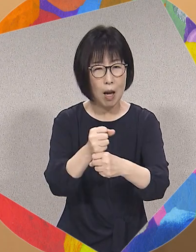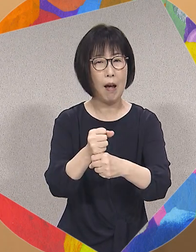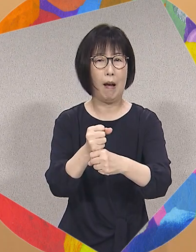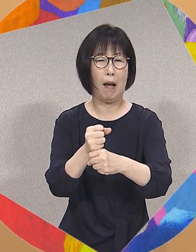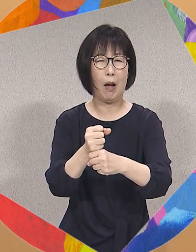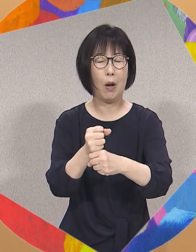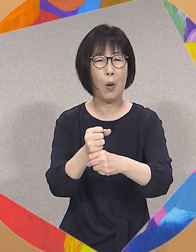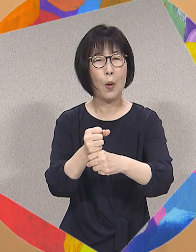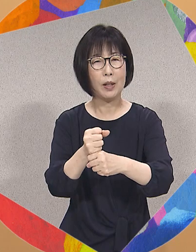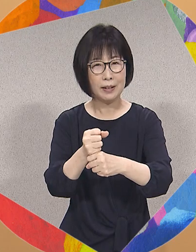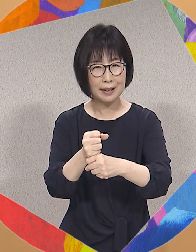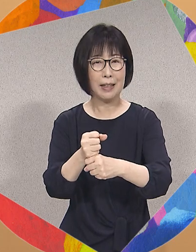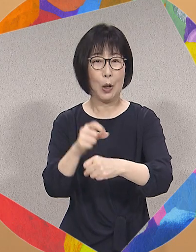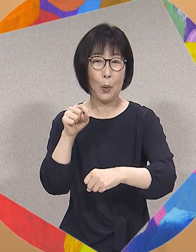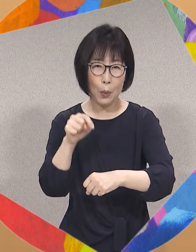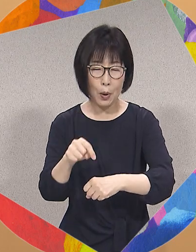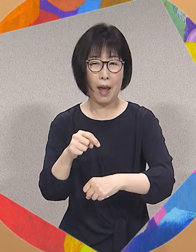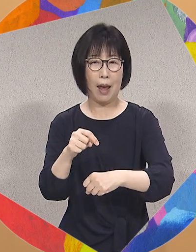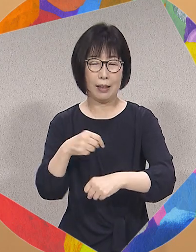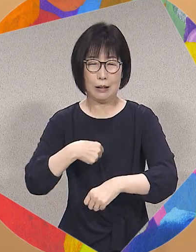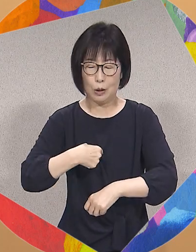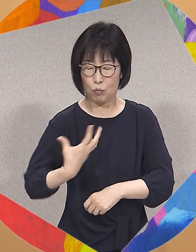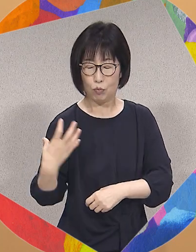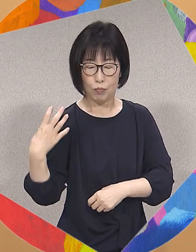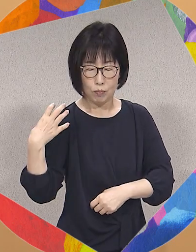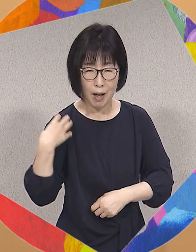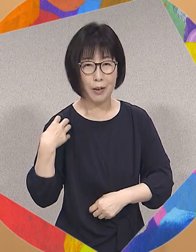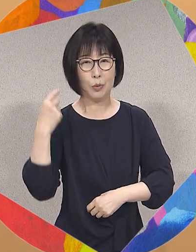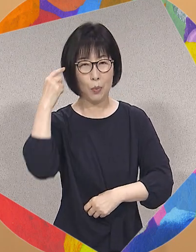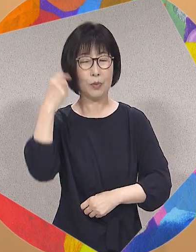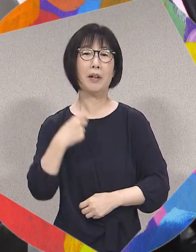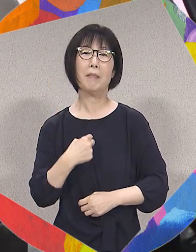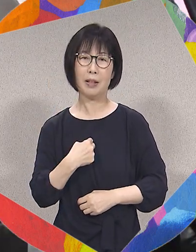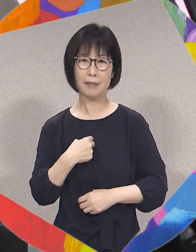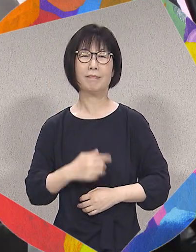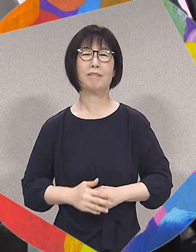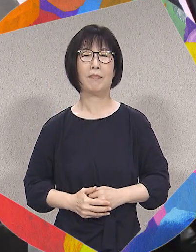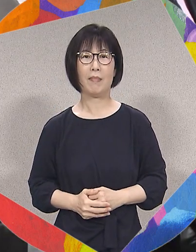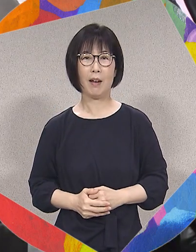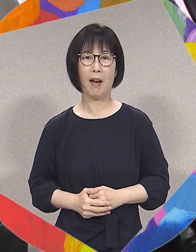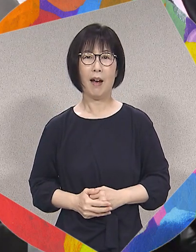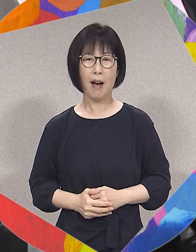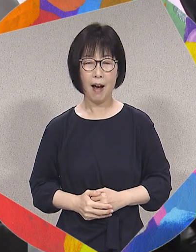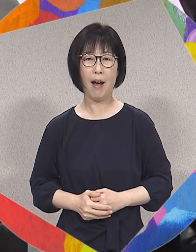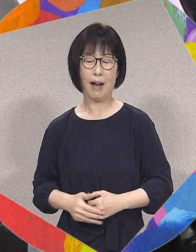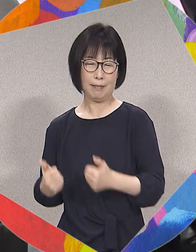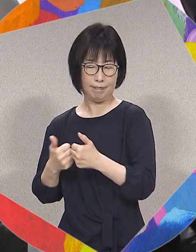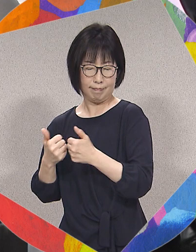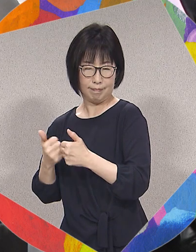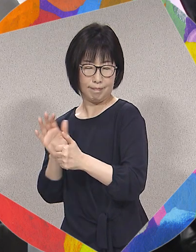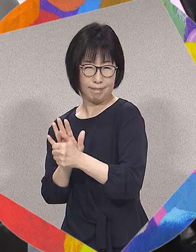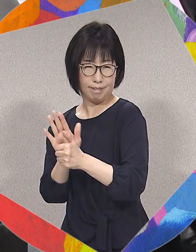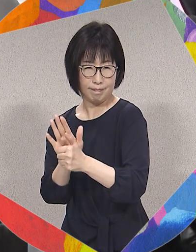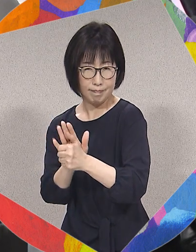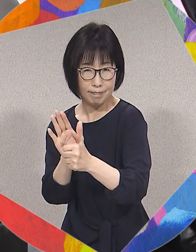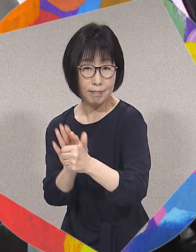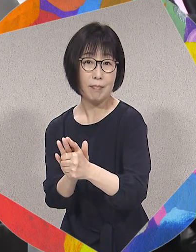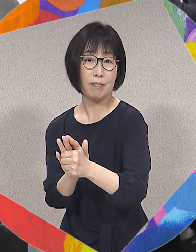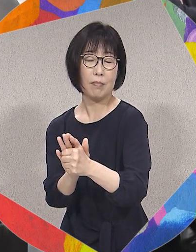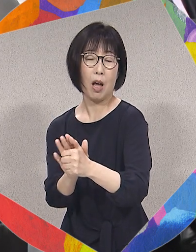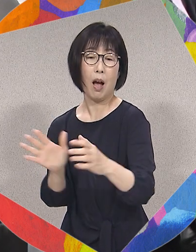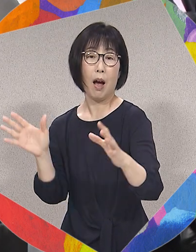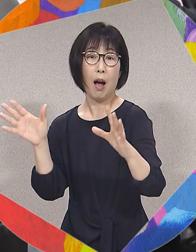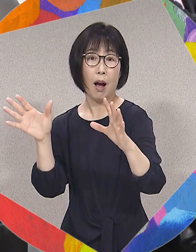だというのが自分の、自分の仕事っていうか天命だと思っております。 支援をこうね、相談に乗ってる中で、いつの